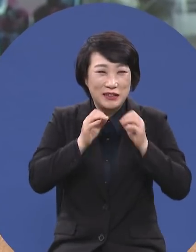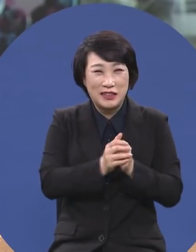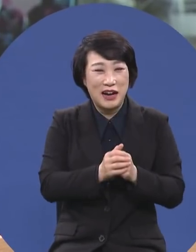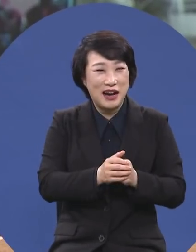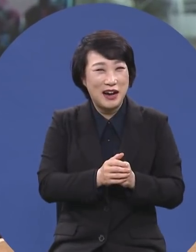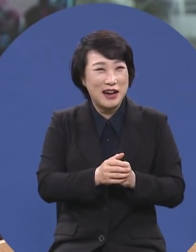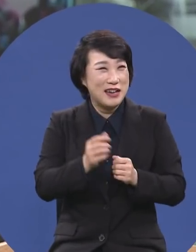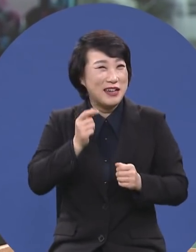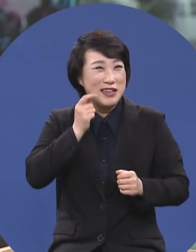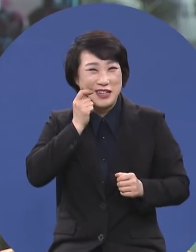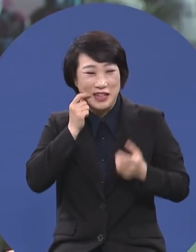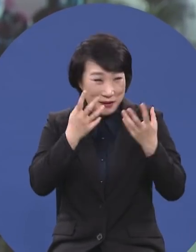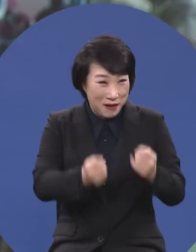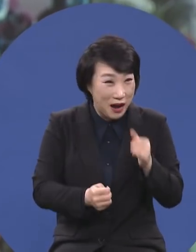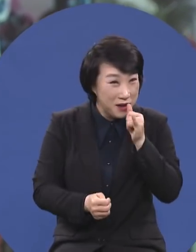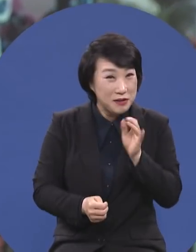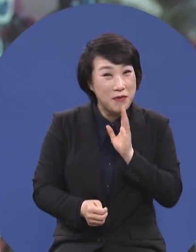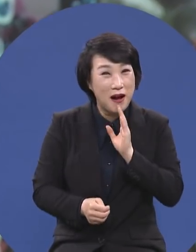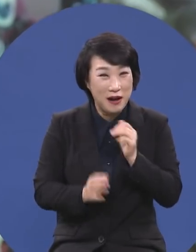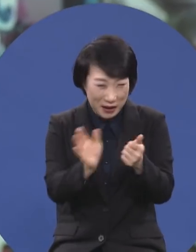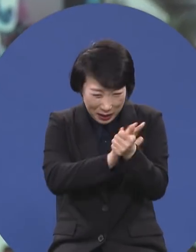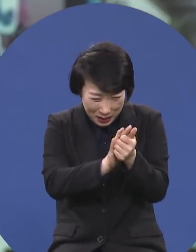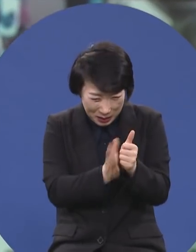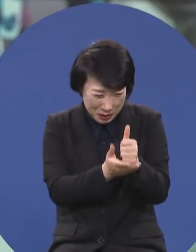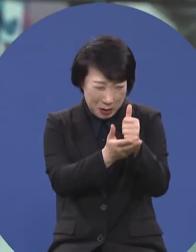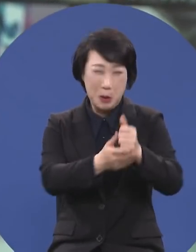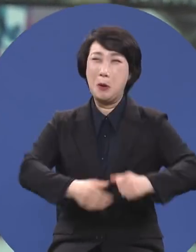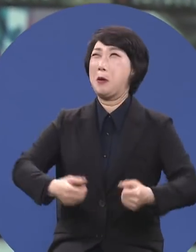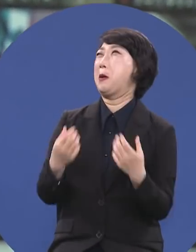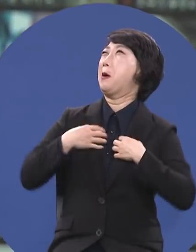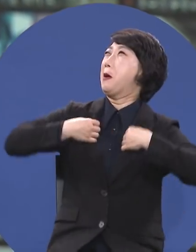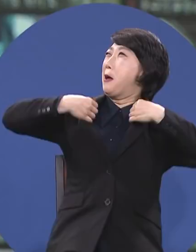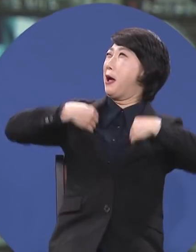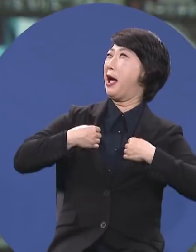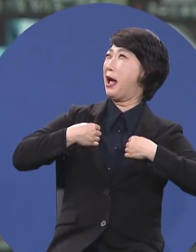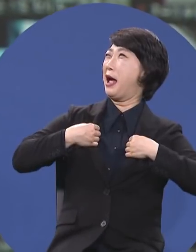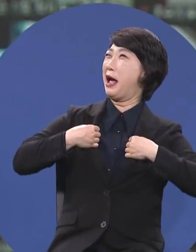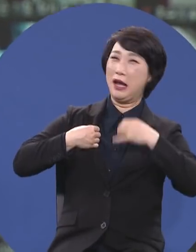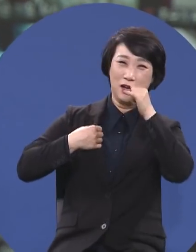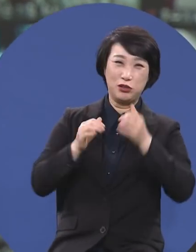좋았고 얼마나 대단했고 얼마나 군림했고 얼마나 많은